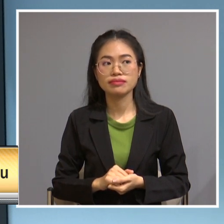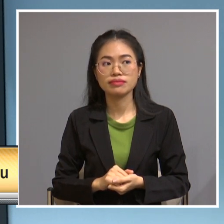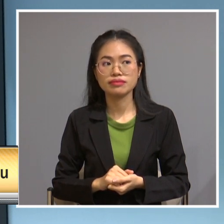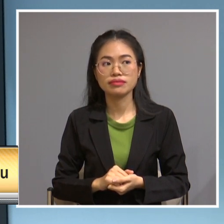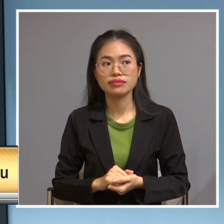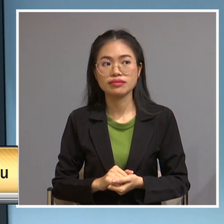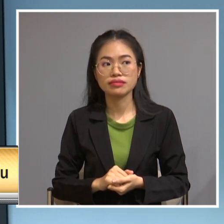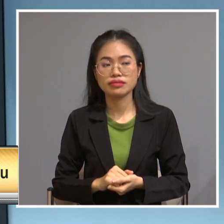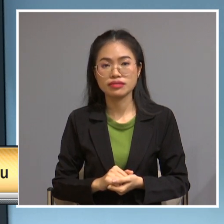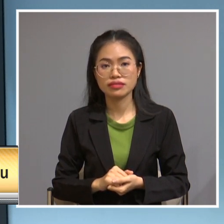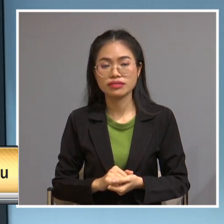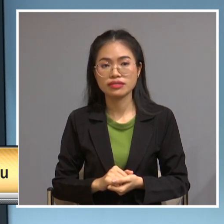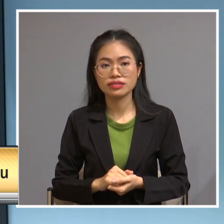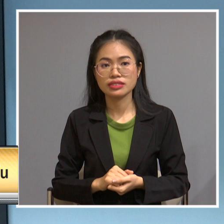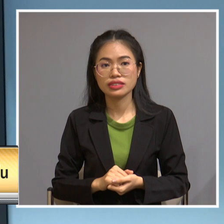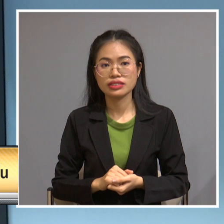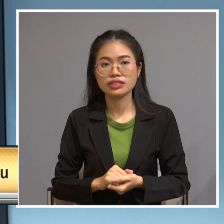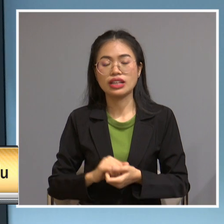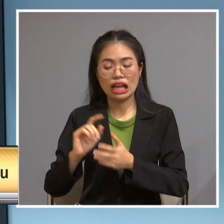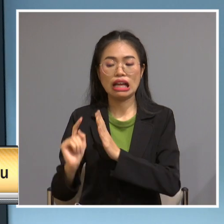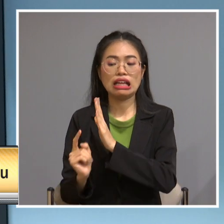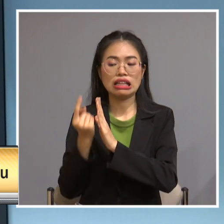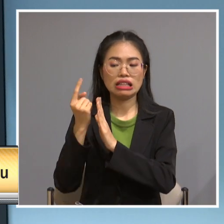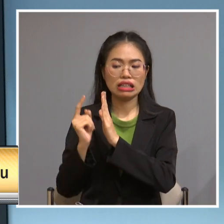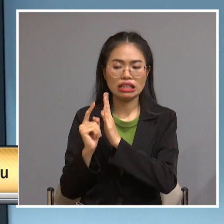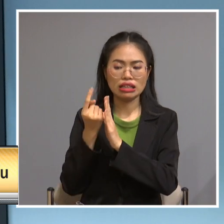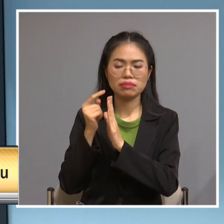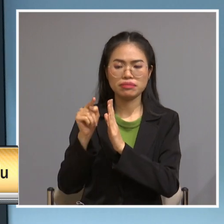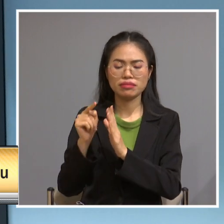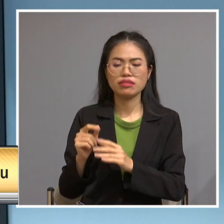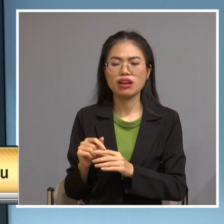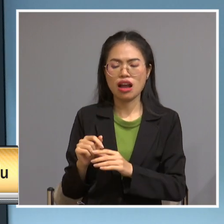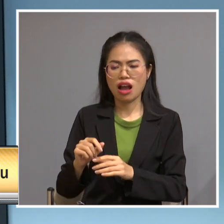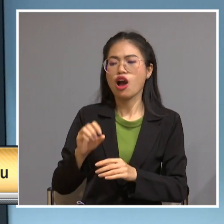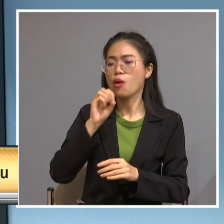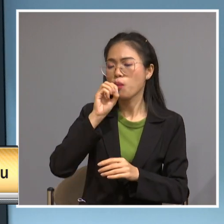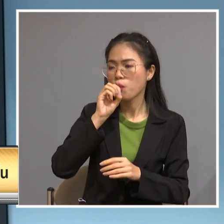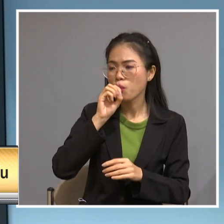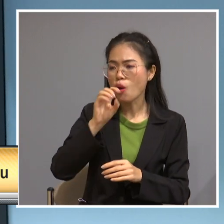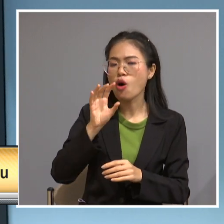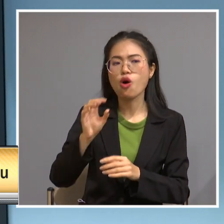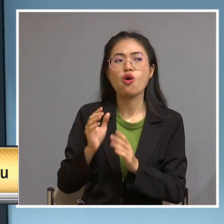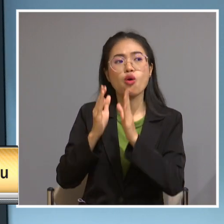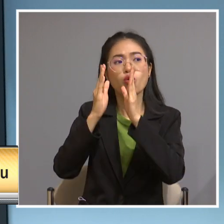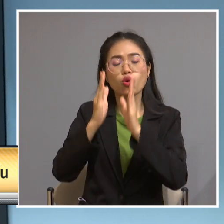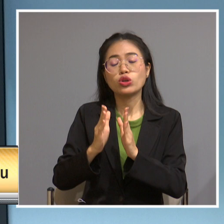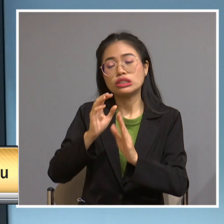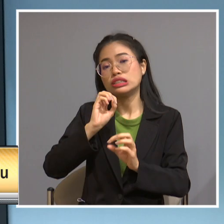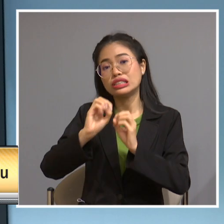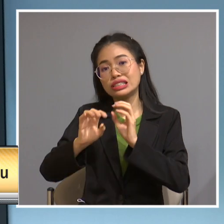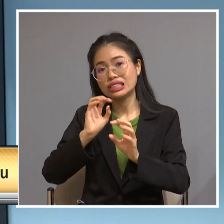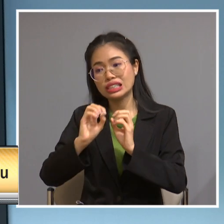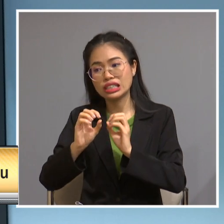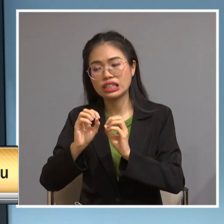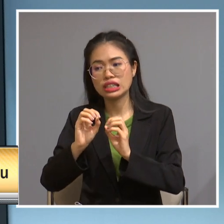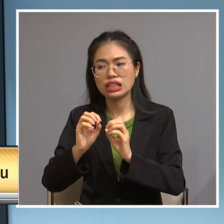ขายาดิษณขเขาดเวลาทนึงตั้แตต้ทางเราก็ลนรงให้ผู้ที่ทำขยะได้ใช้แ